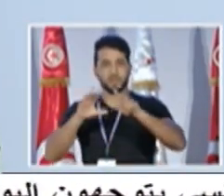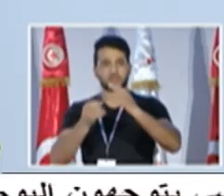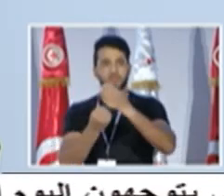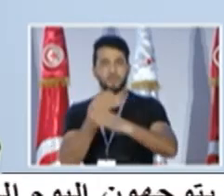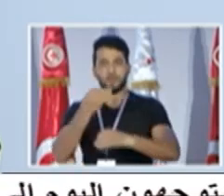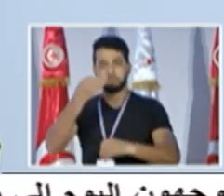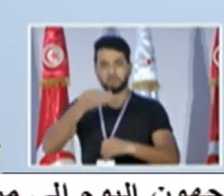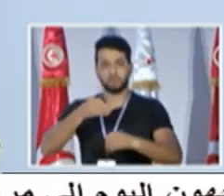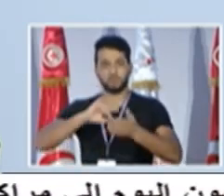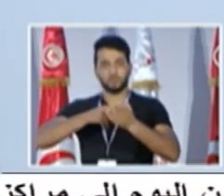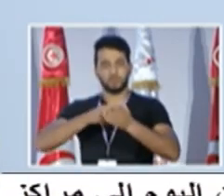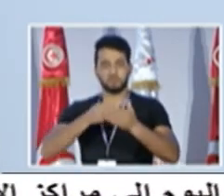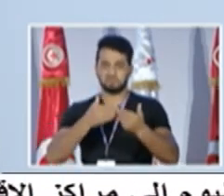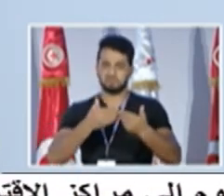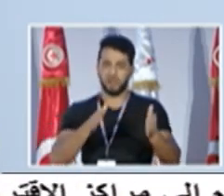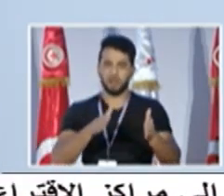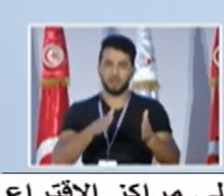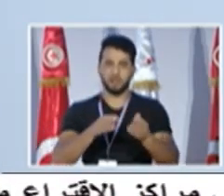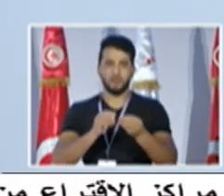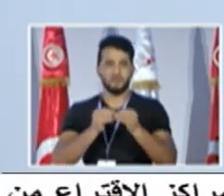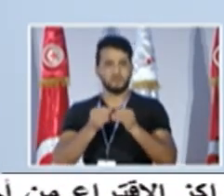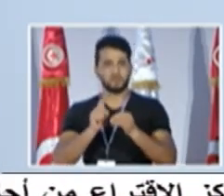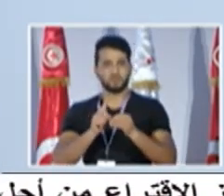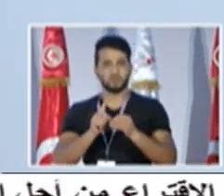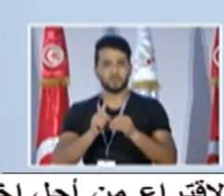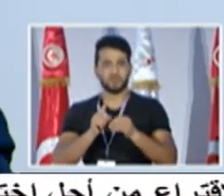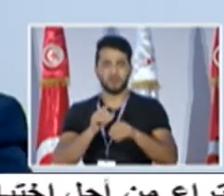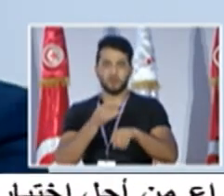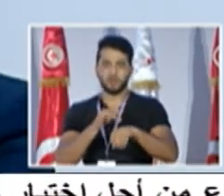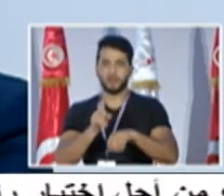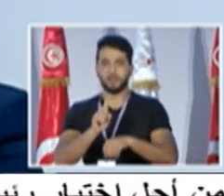بدون اي تاخير